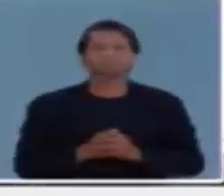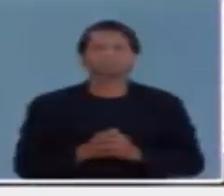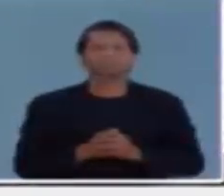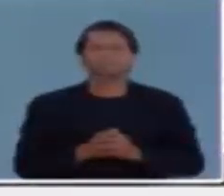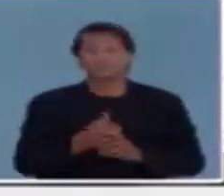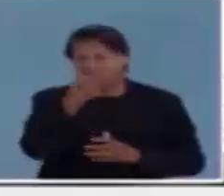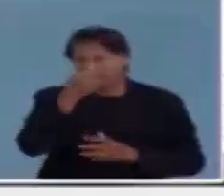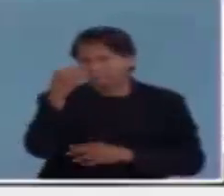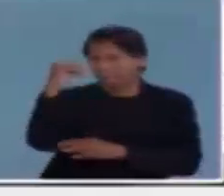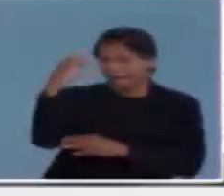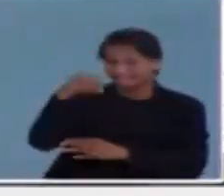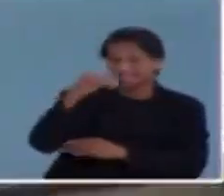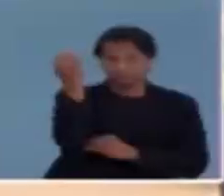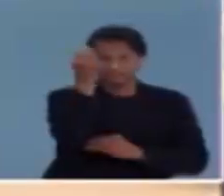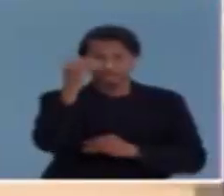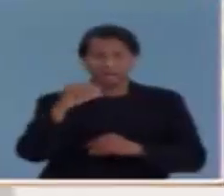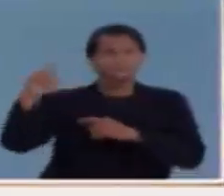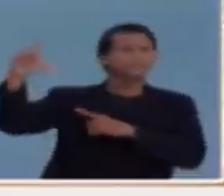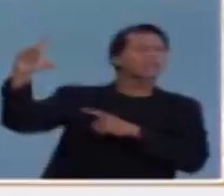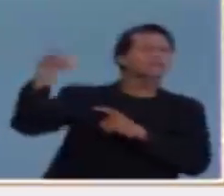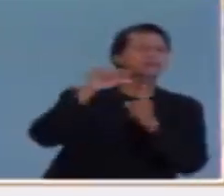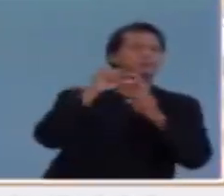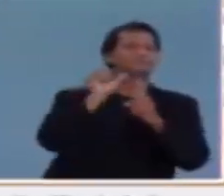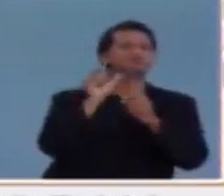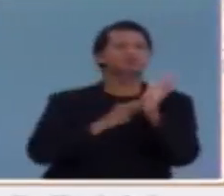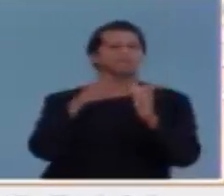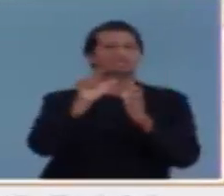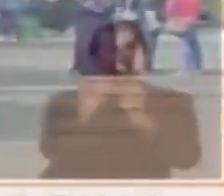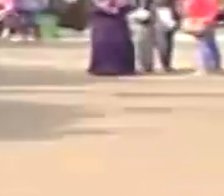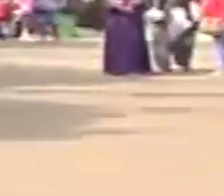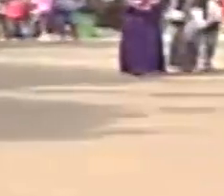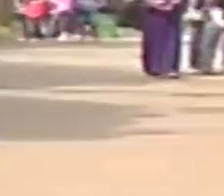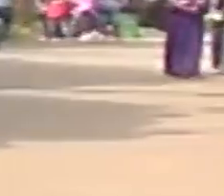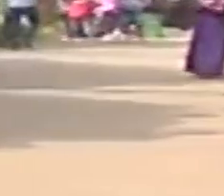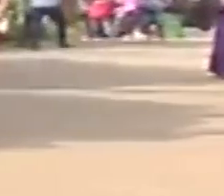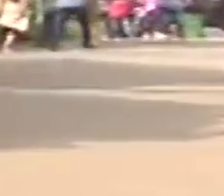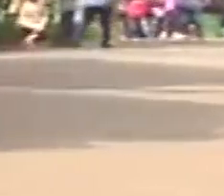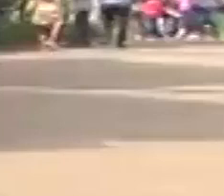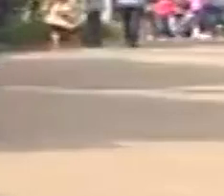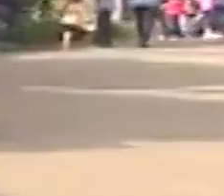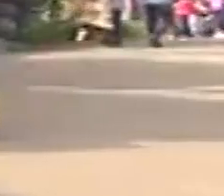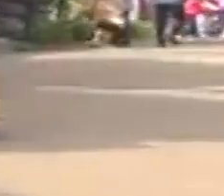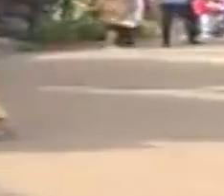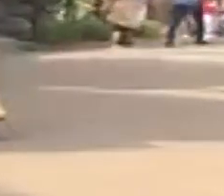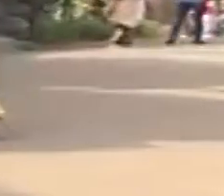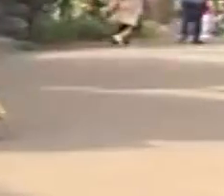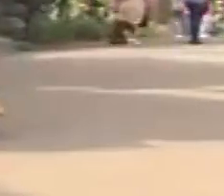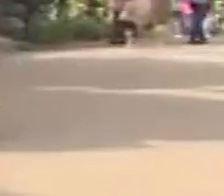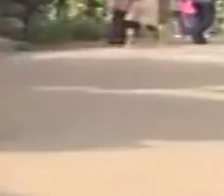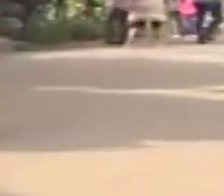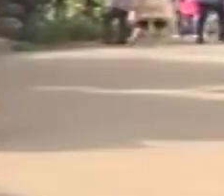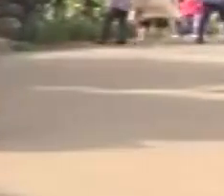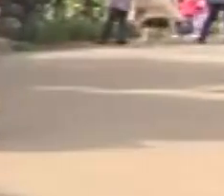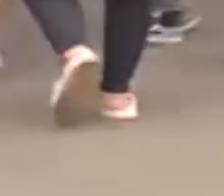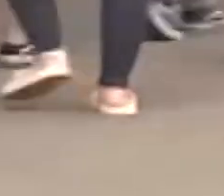Kamis pagi, kawasan wisata selfie di Punclut, Kabupaten Bandung Barat ramai dipadati wisatawan. Banyaknya spot foto yang Instagramable